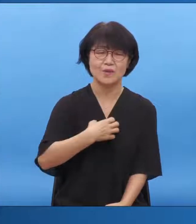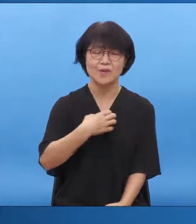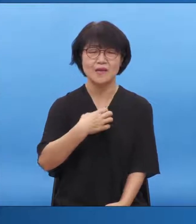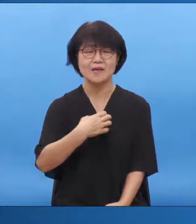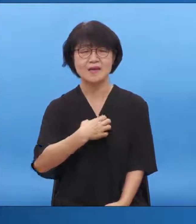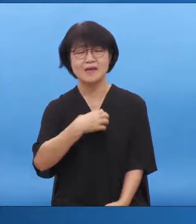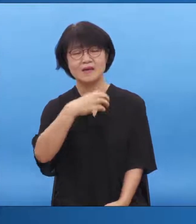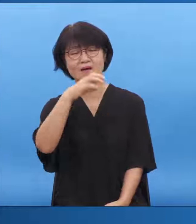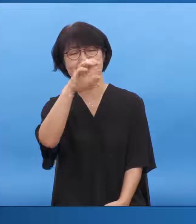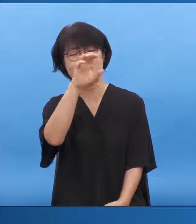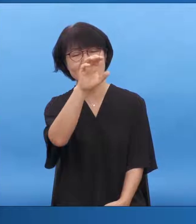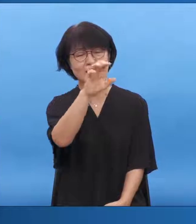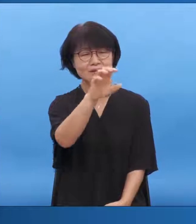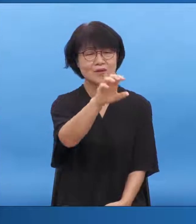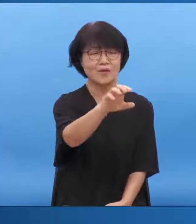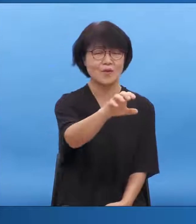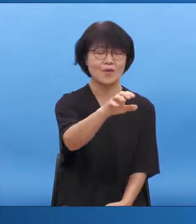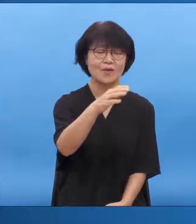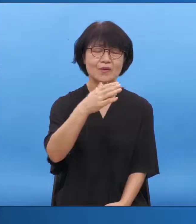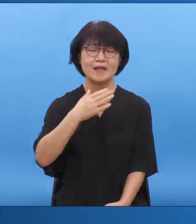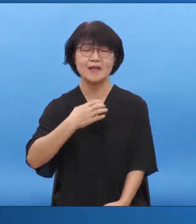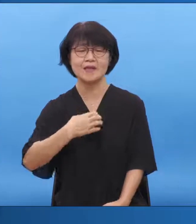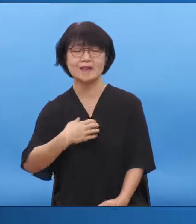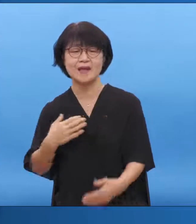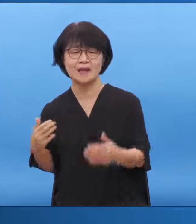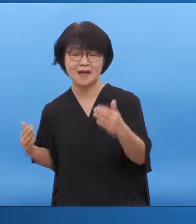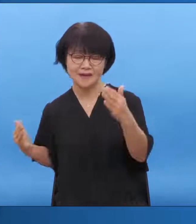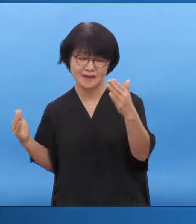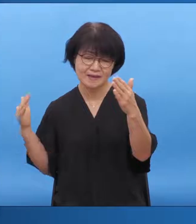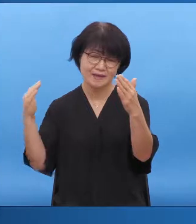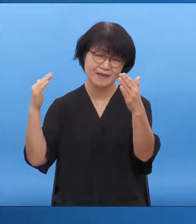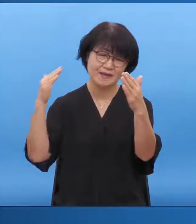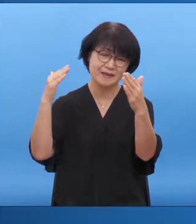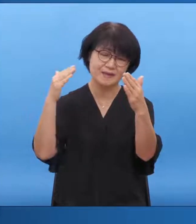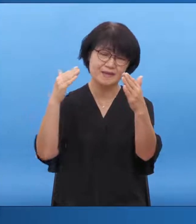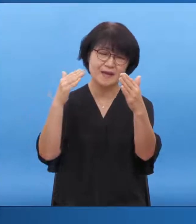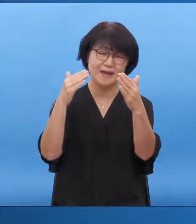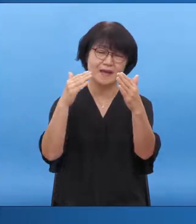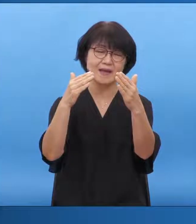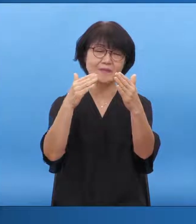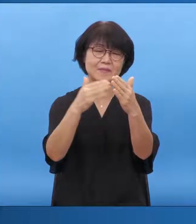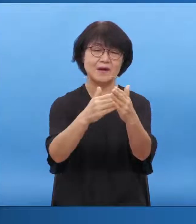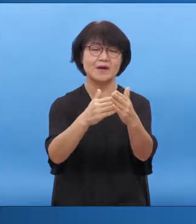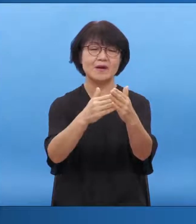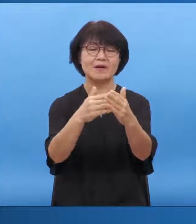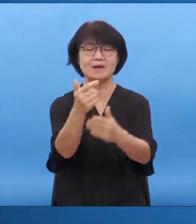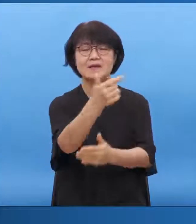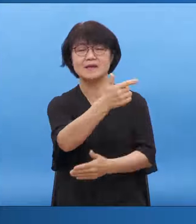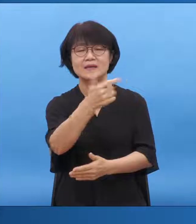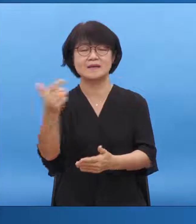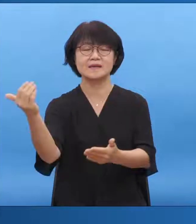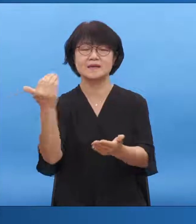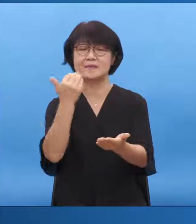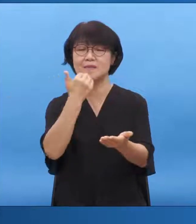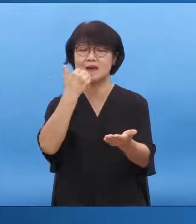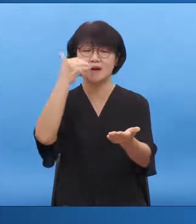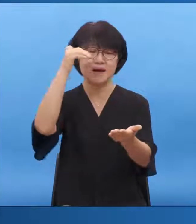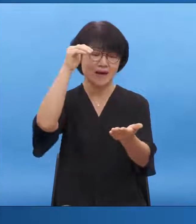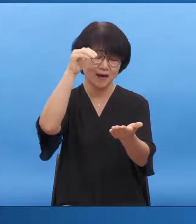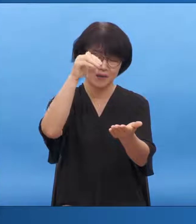저 위험한 곳 내가 이를 대면